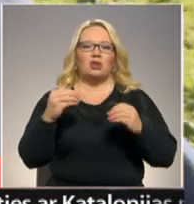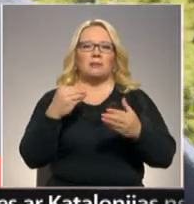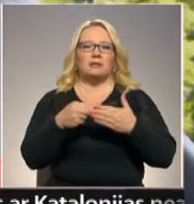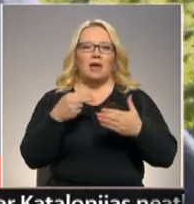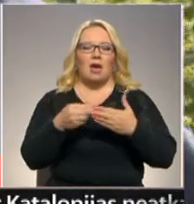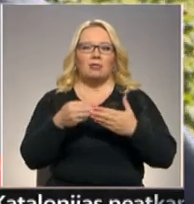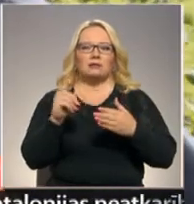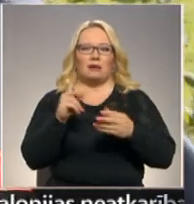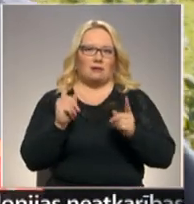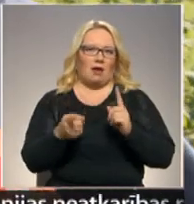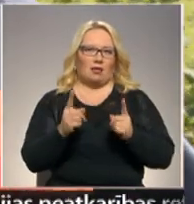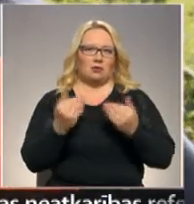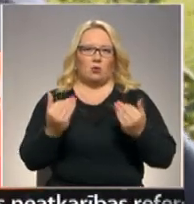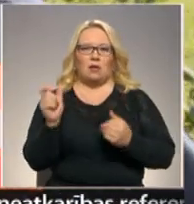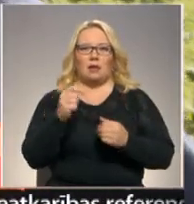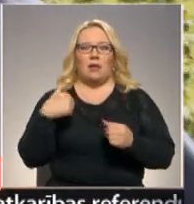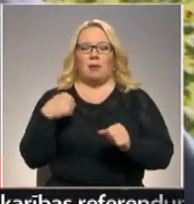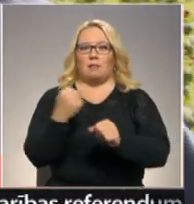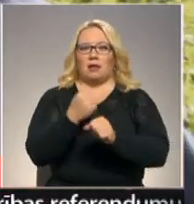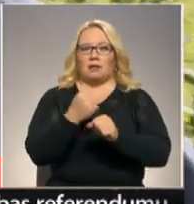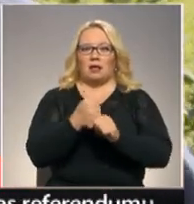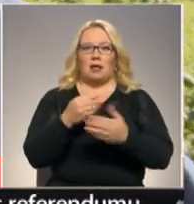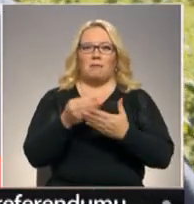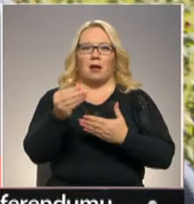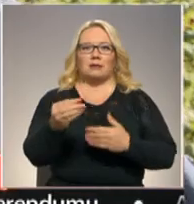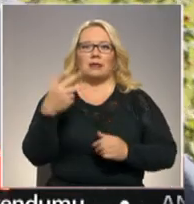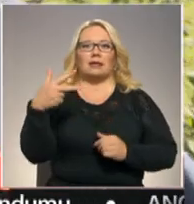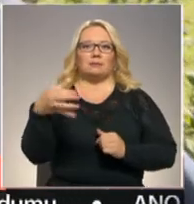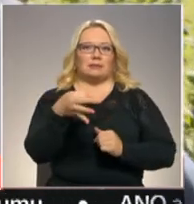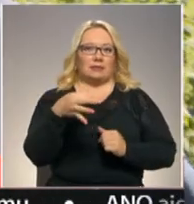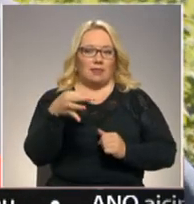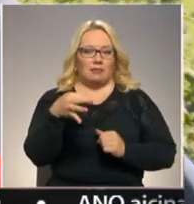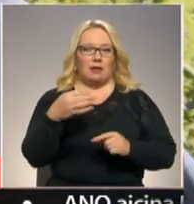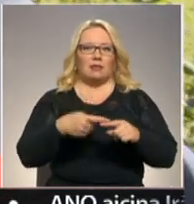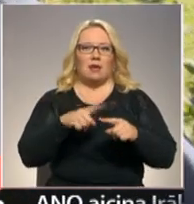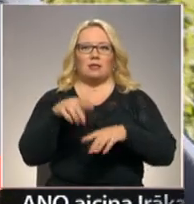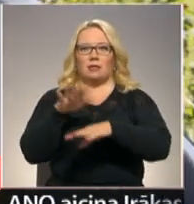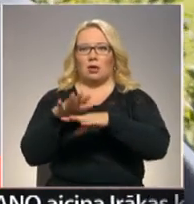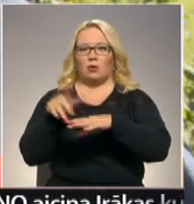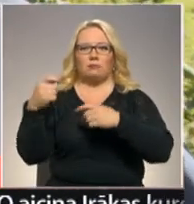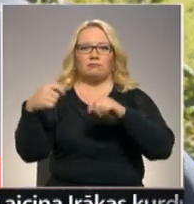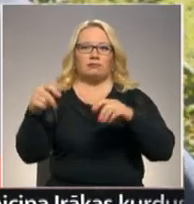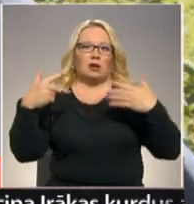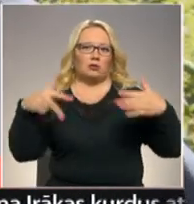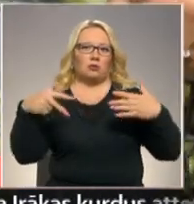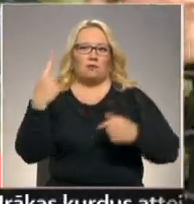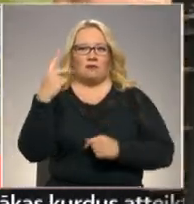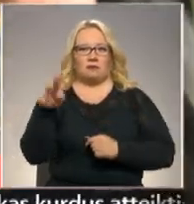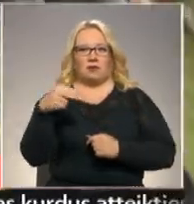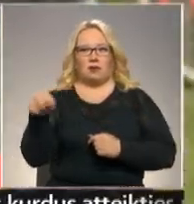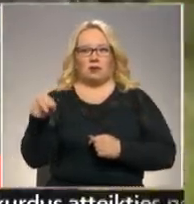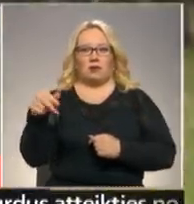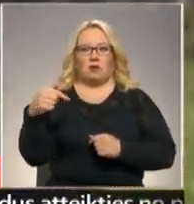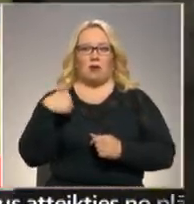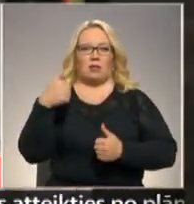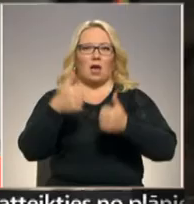mirklī. Ja man pārstrādātais maksā tikai 30 centi, tad tirgu ir 80 eiro. Man